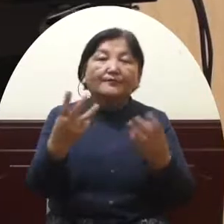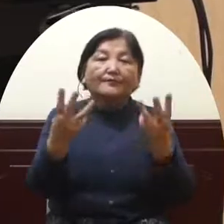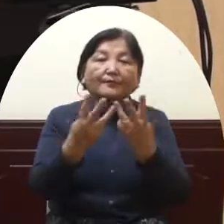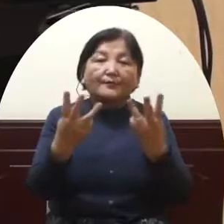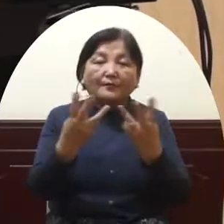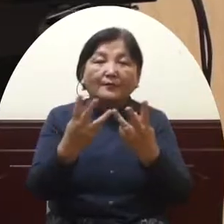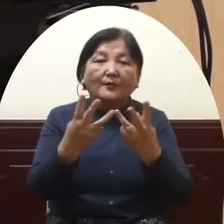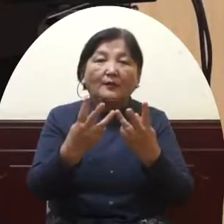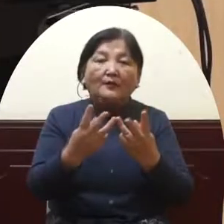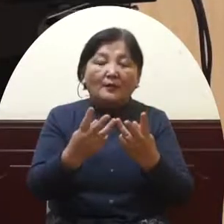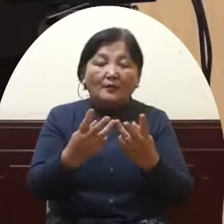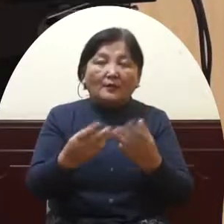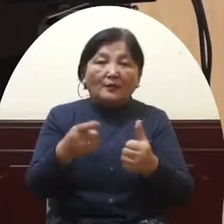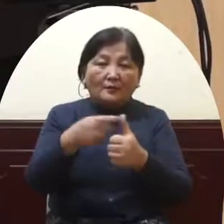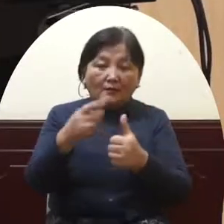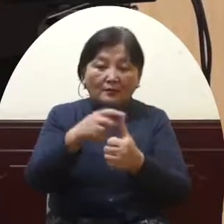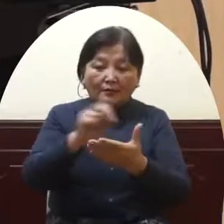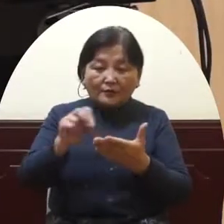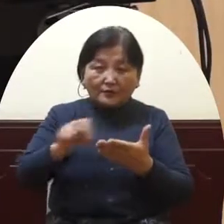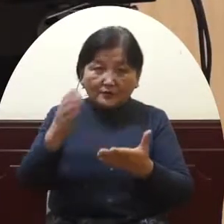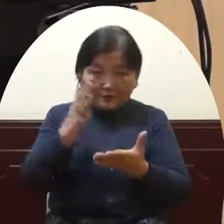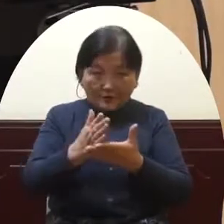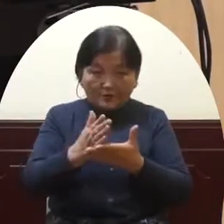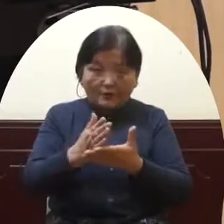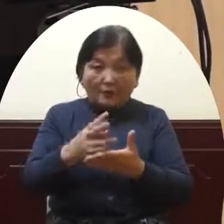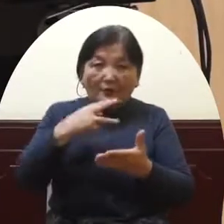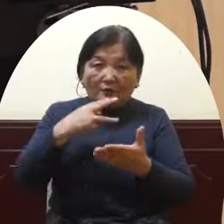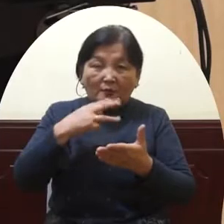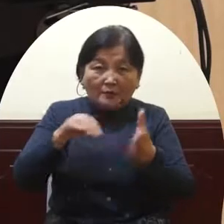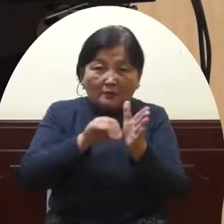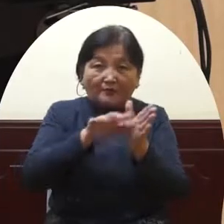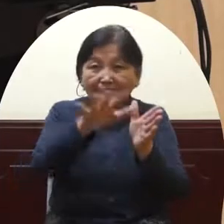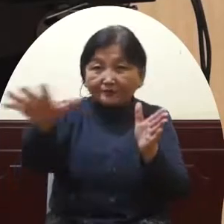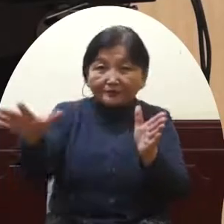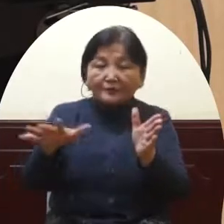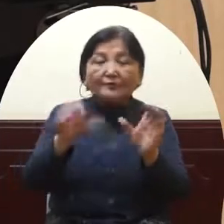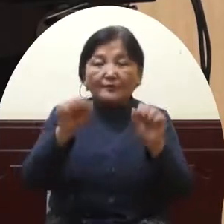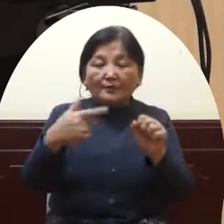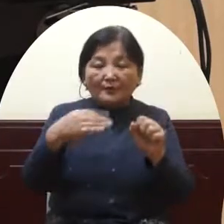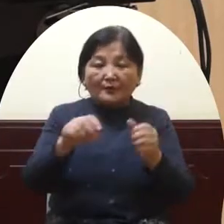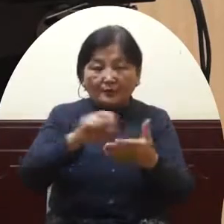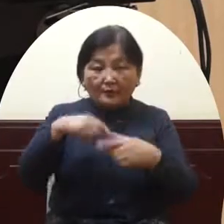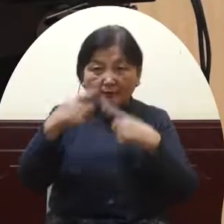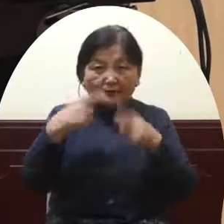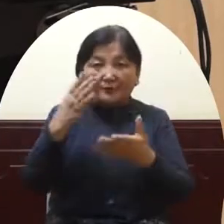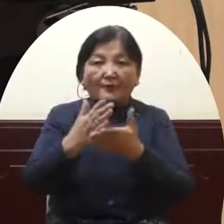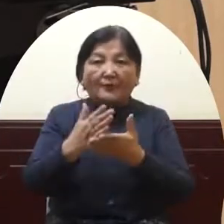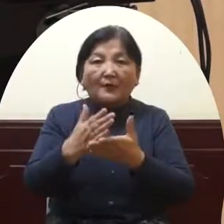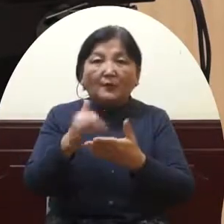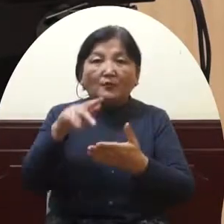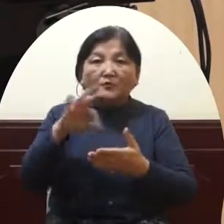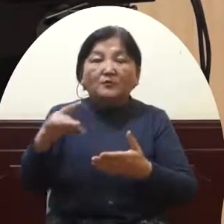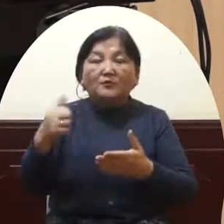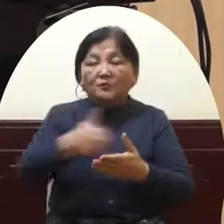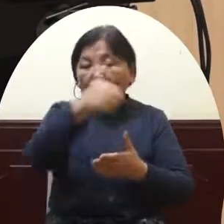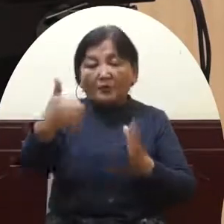Бүртгэлгүй аккаунтаас явуулах юм бол энэ хууль бас сурталчилгаа гэж үзэх юм төвшний концепц явж байгаа юм шиг байлаа. Ер нь бол улс төрчид бол өдрө олгон лайв хийх